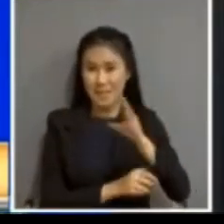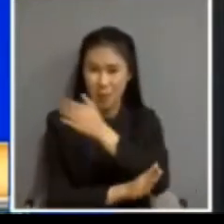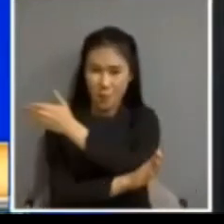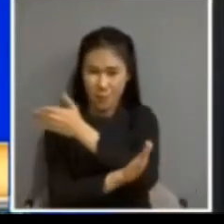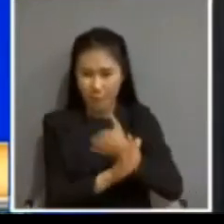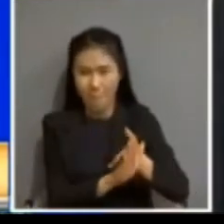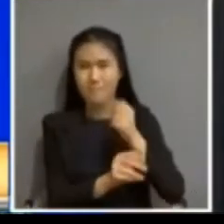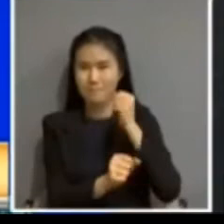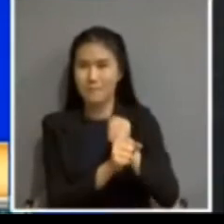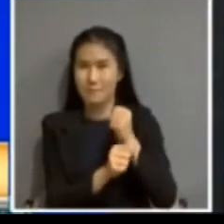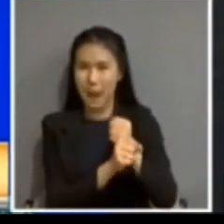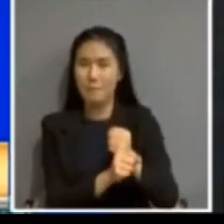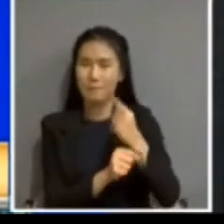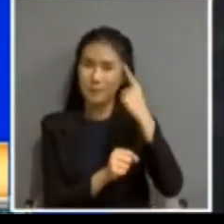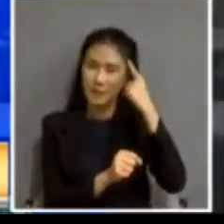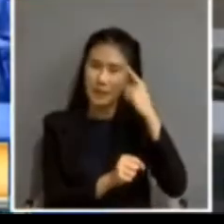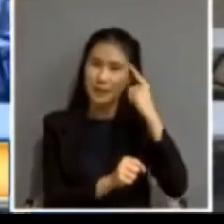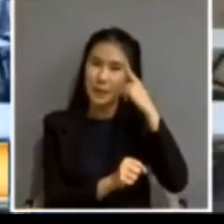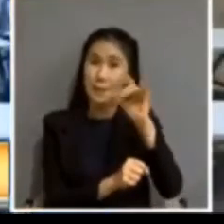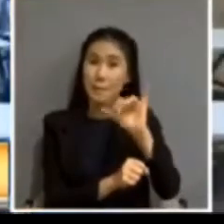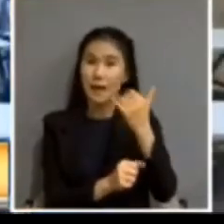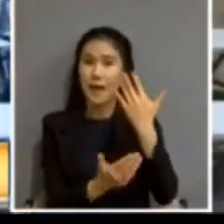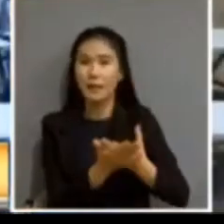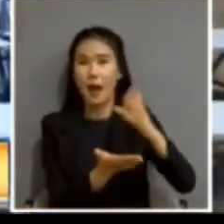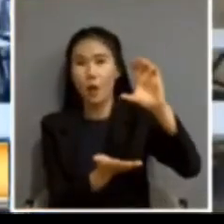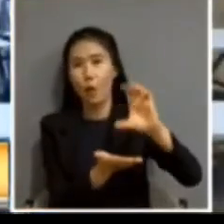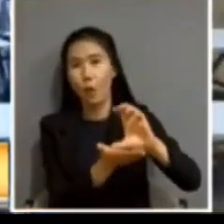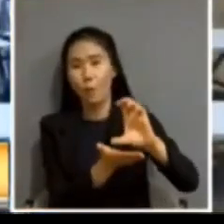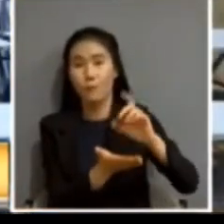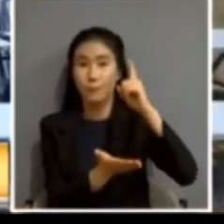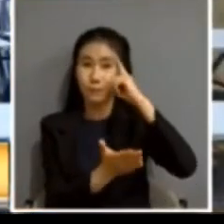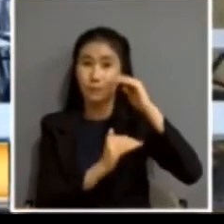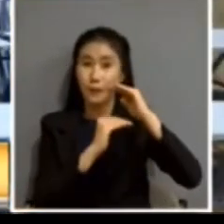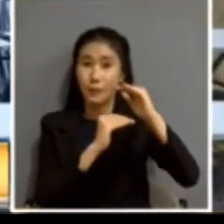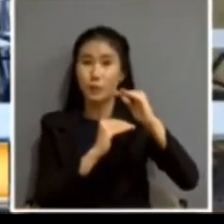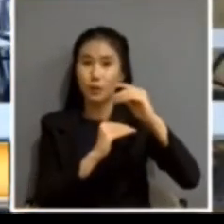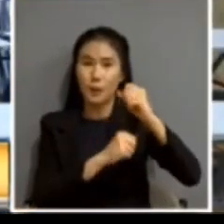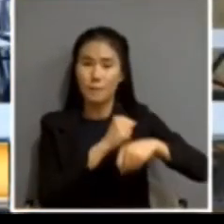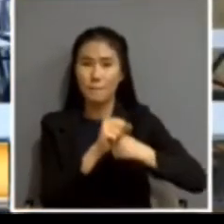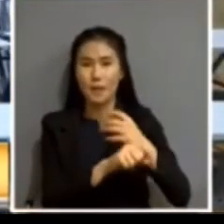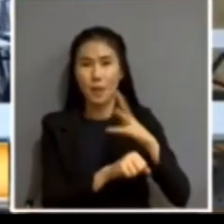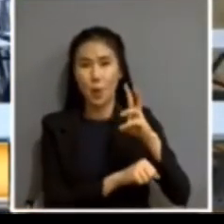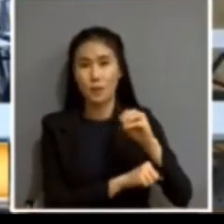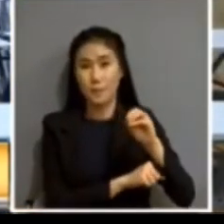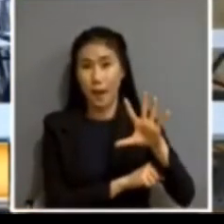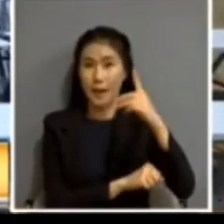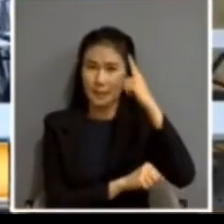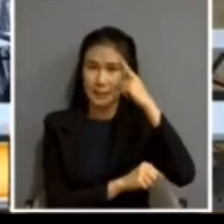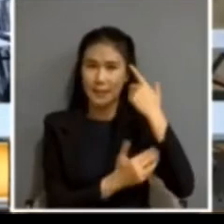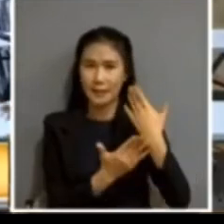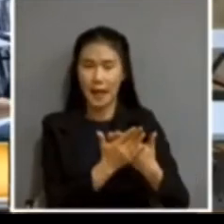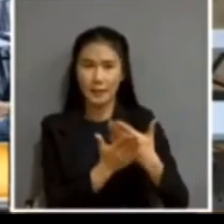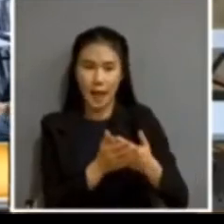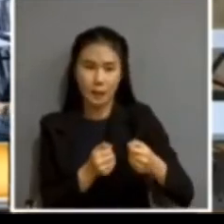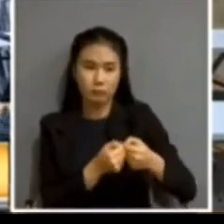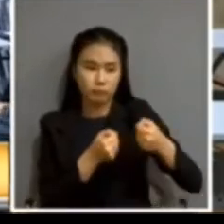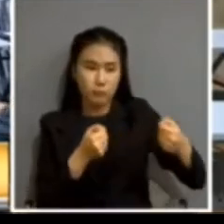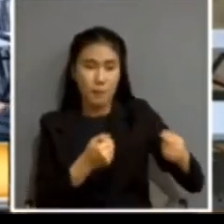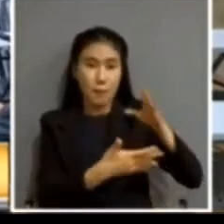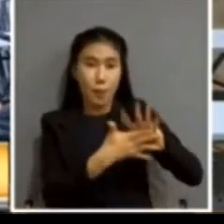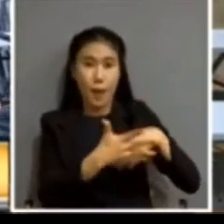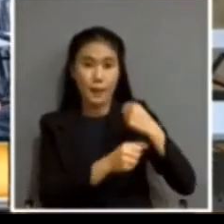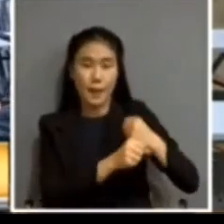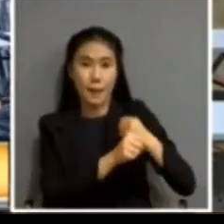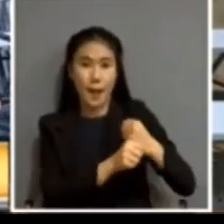2564แล้วก็คาดว่าจะตั้งวงเงินงบประมาณในการก่อสร้างในปี2565ระยะเวลาดำเนินการ5